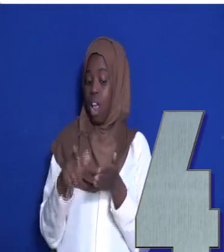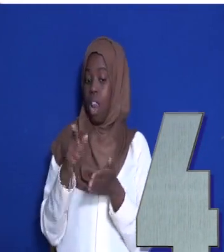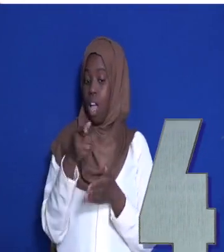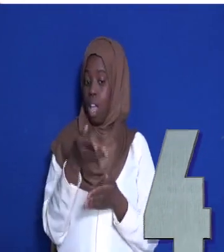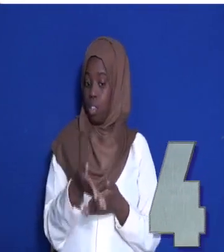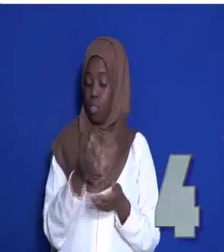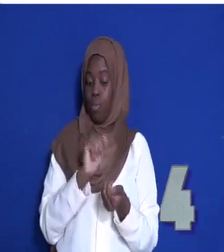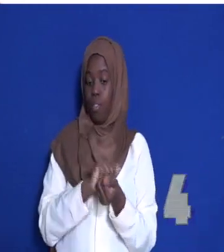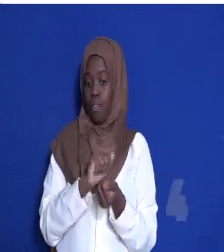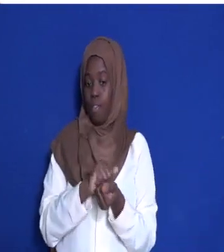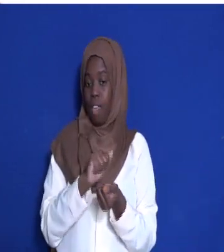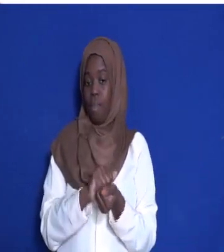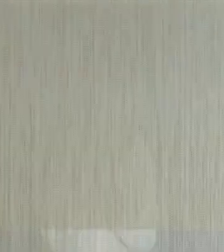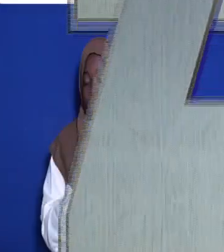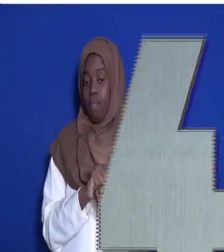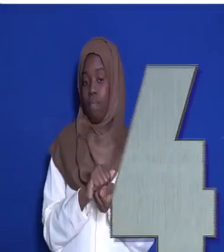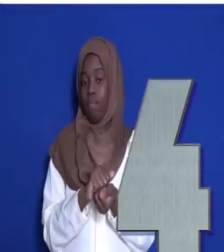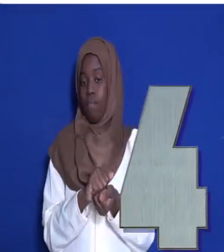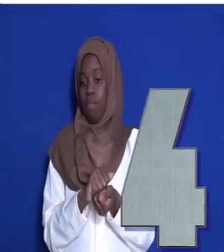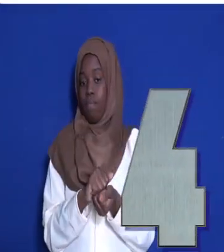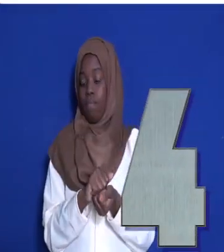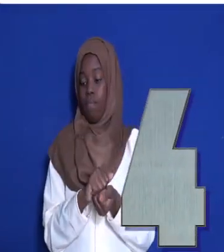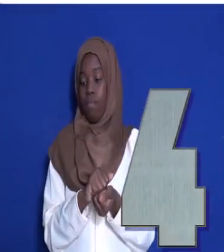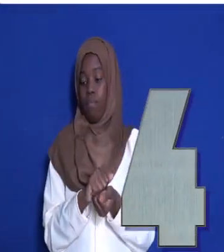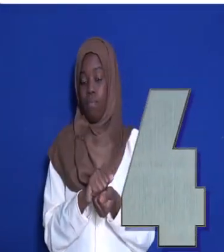uandike jina la hicho kifaa.